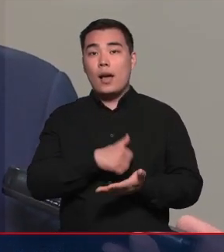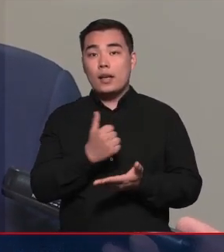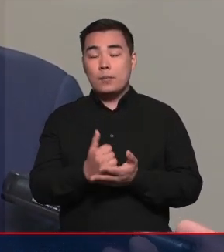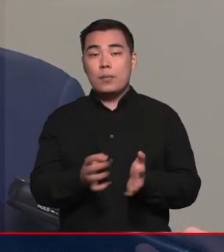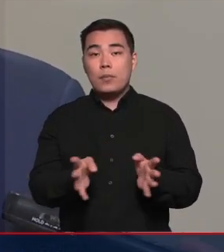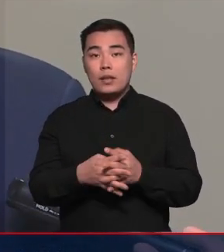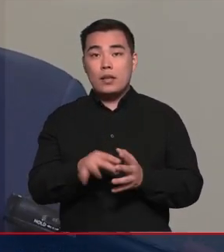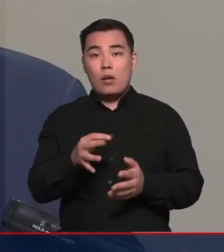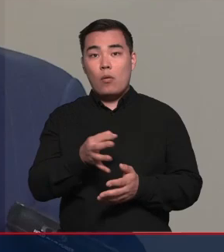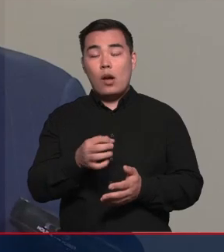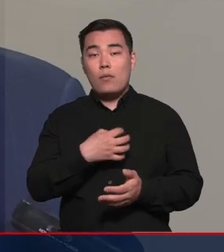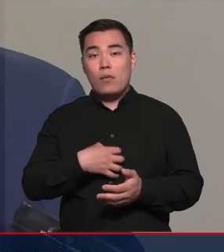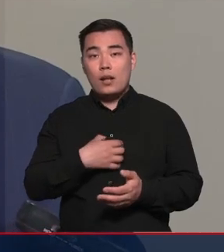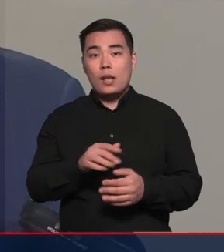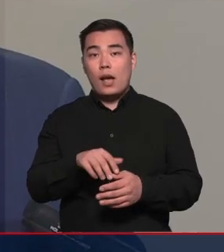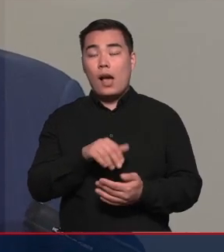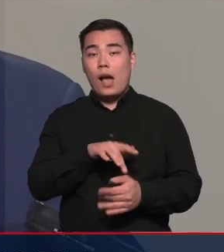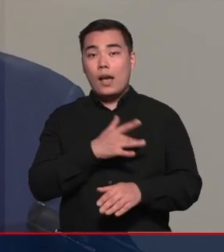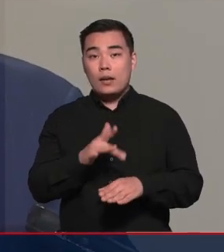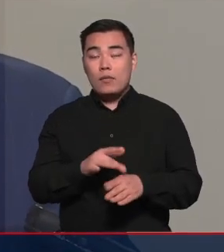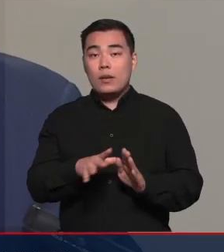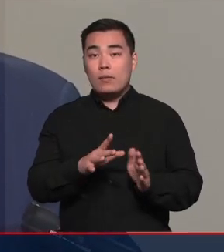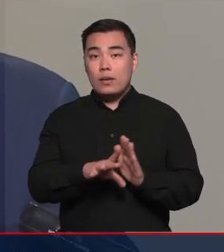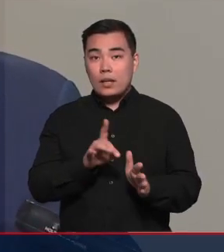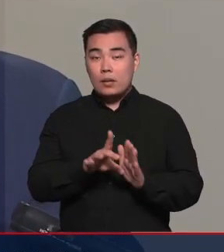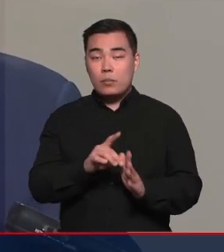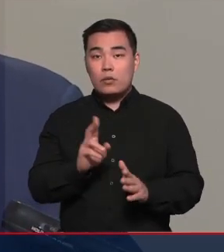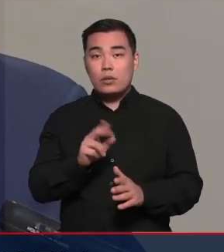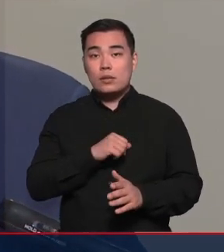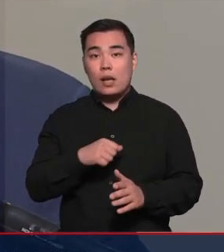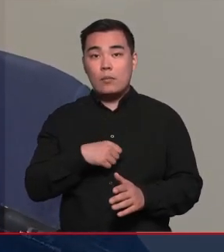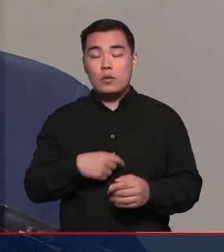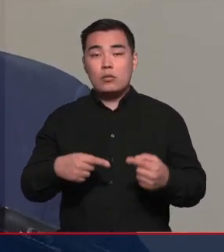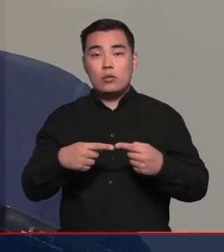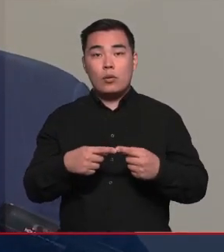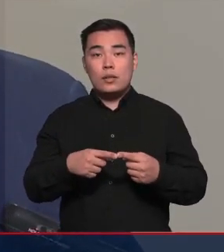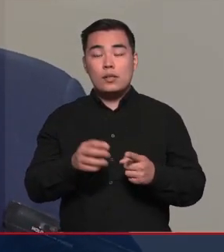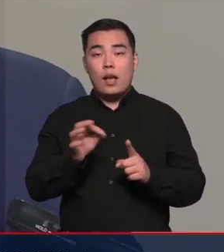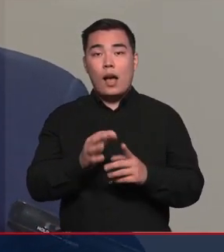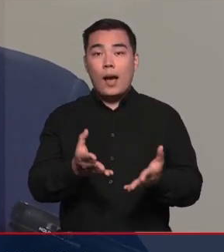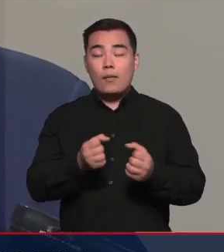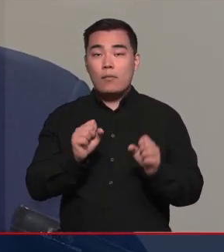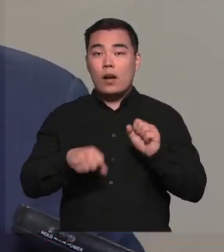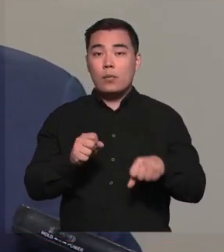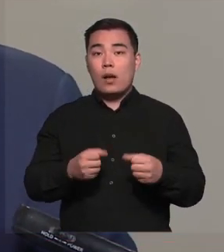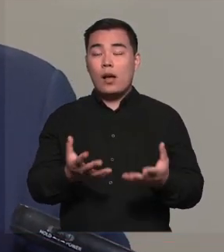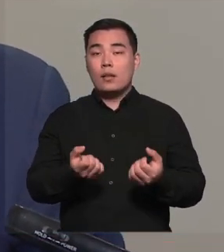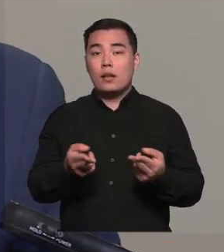мына облыстық маңызы бар қалалардың әкімдерін сайлау кезінде де олардың белгілі бір құзыреттерді дұрыс алуына мүмкіндік қалыптастыру қажет.